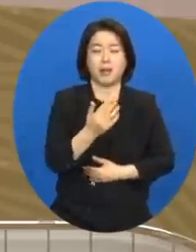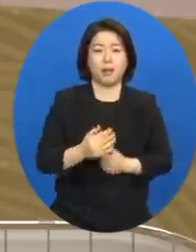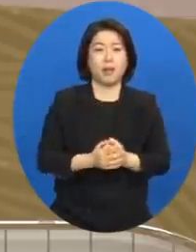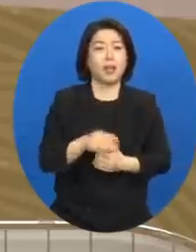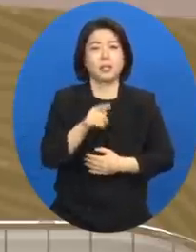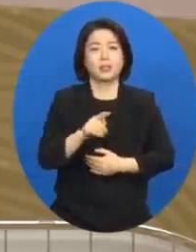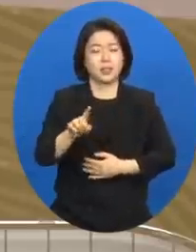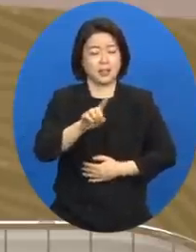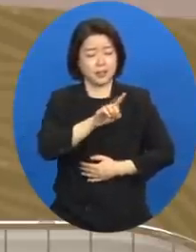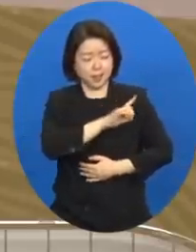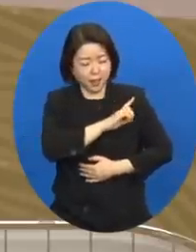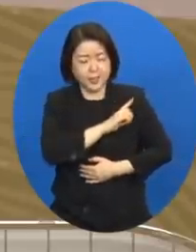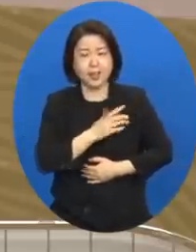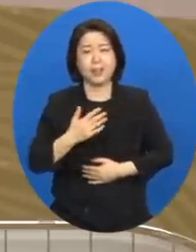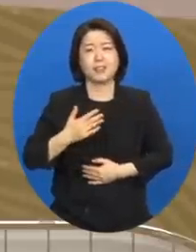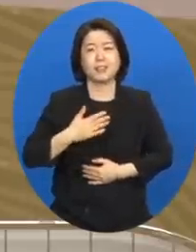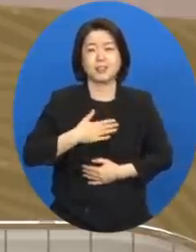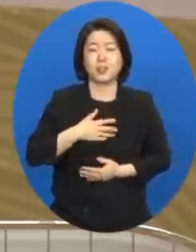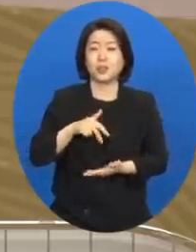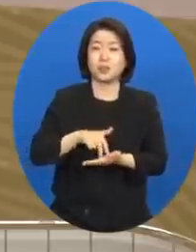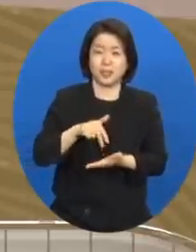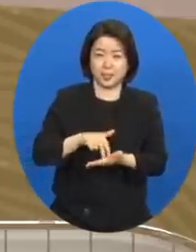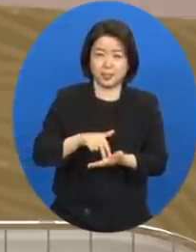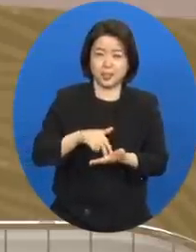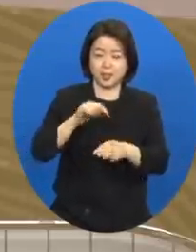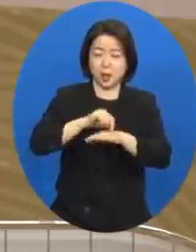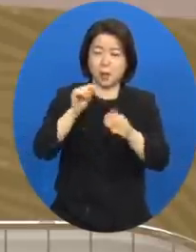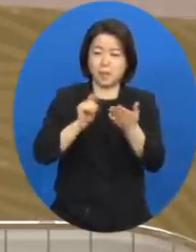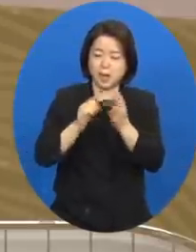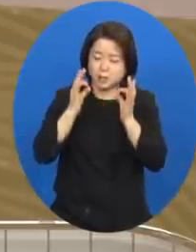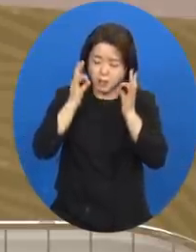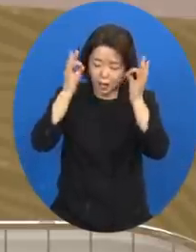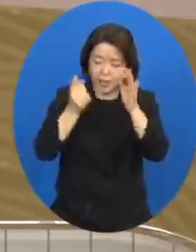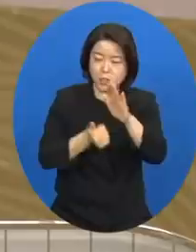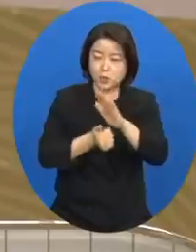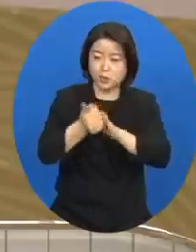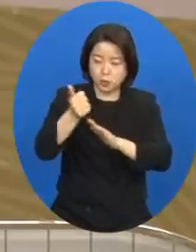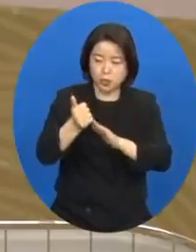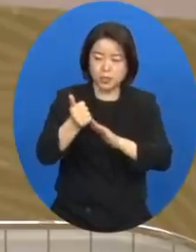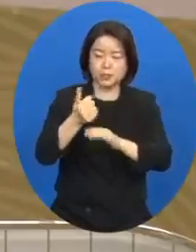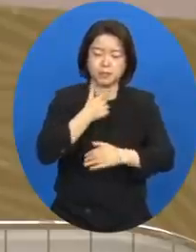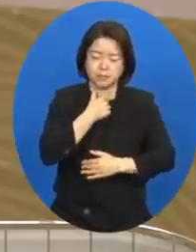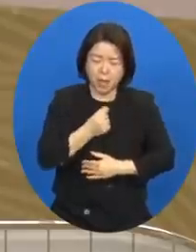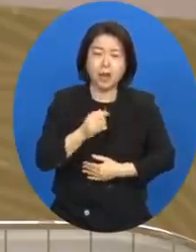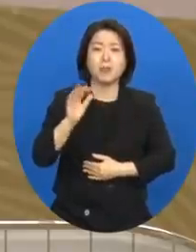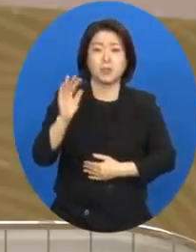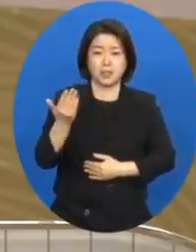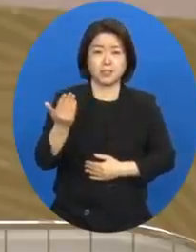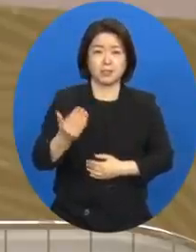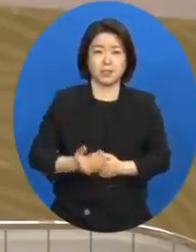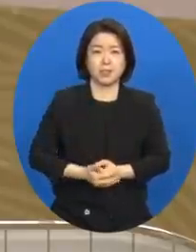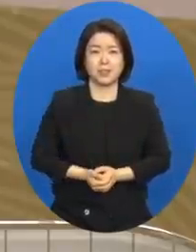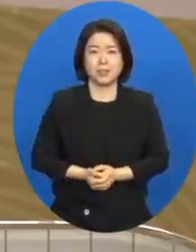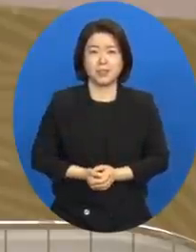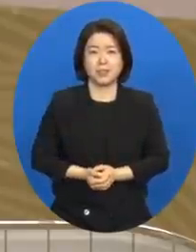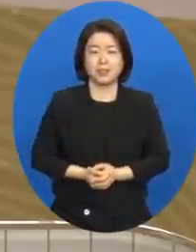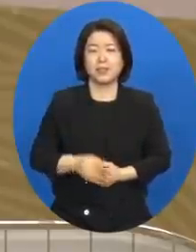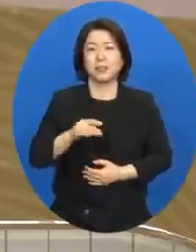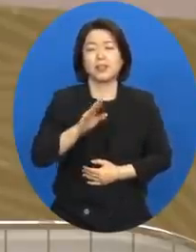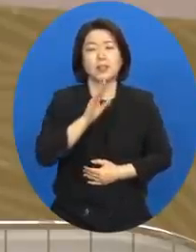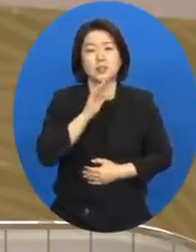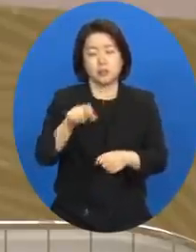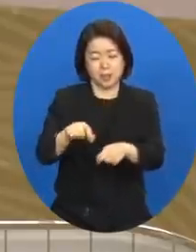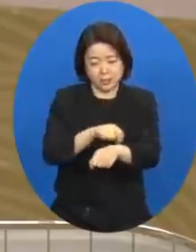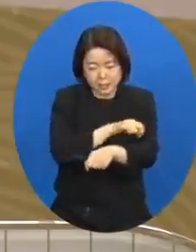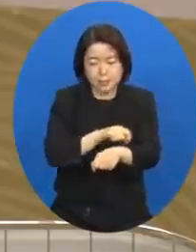그게 가장 저에게는 마음의 간절한 소원이고 갈망이었어요. 그건 정말